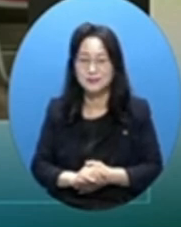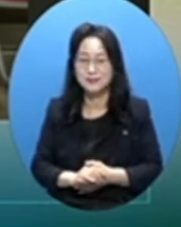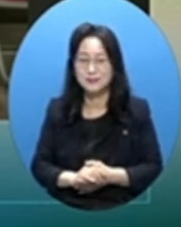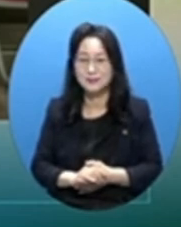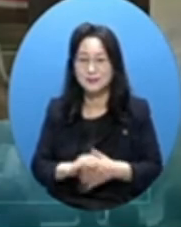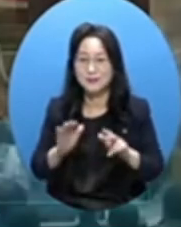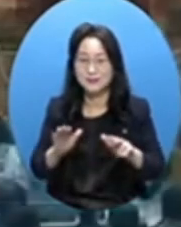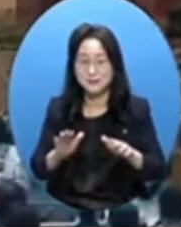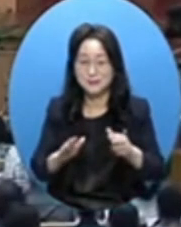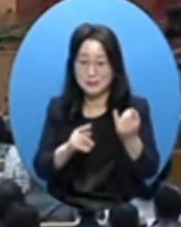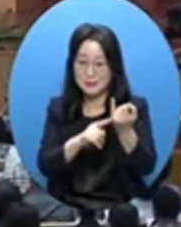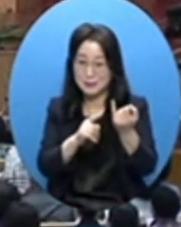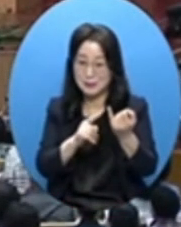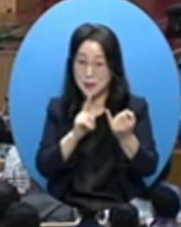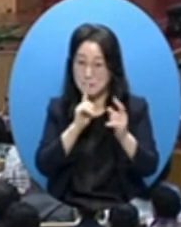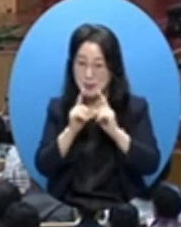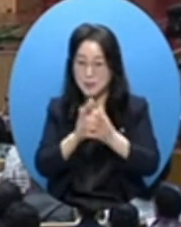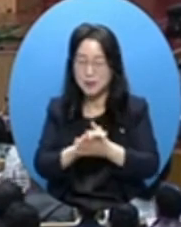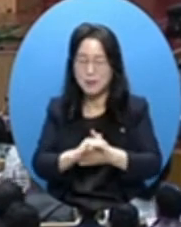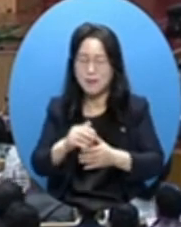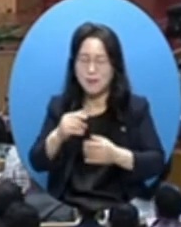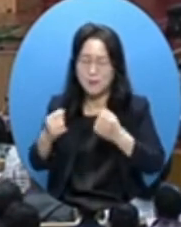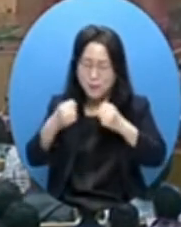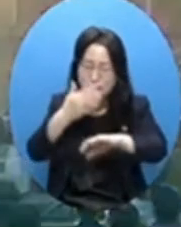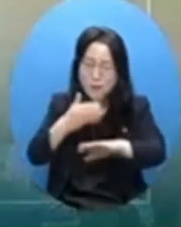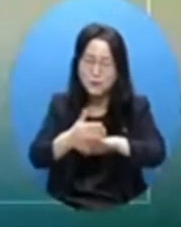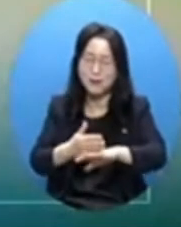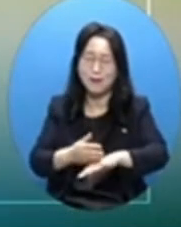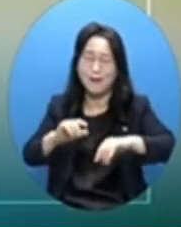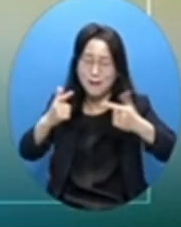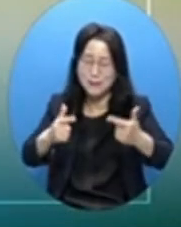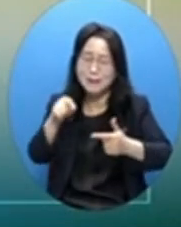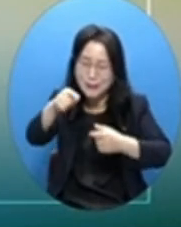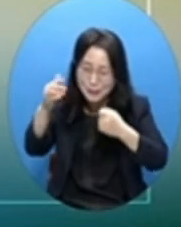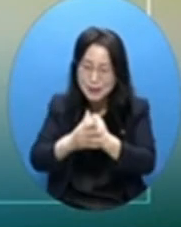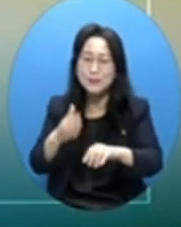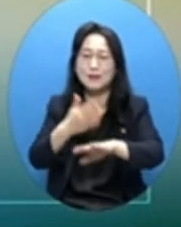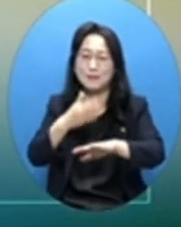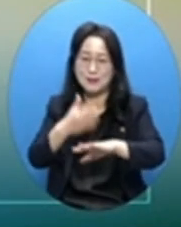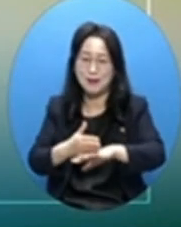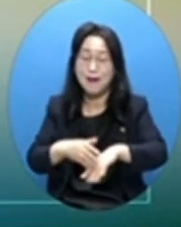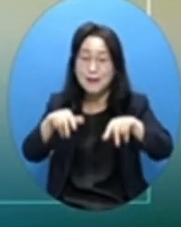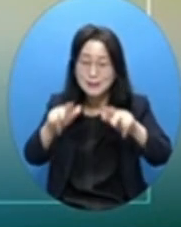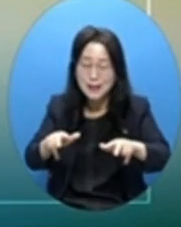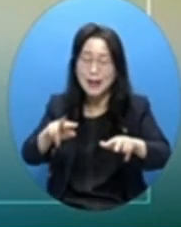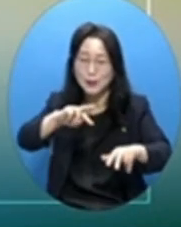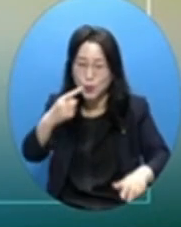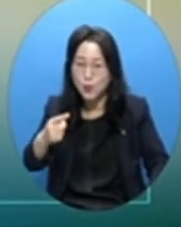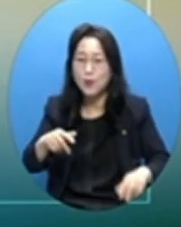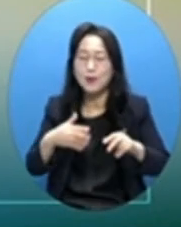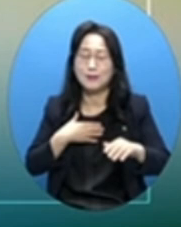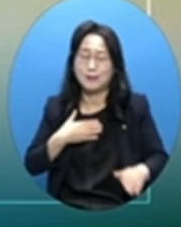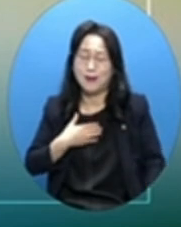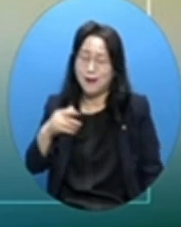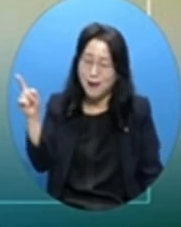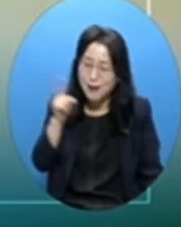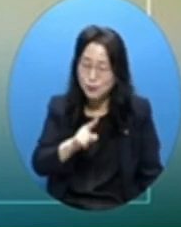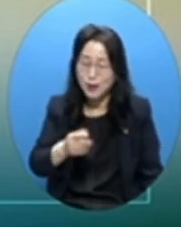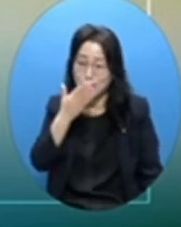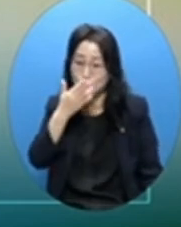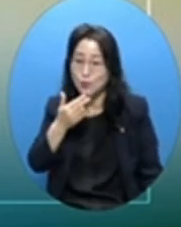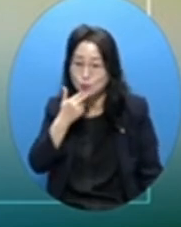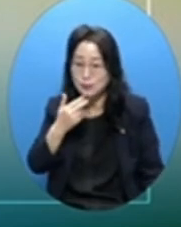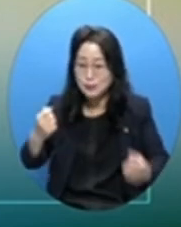이 책에서 이렇게 고백합니다 그래도 감사합니다 아니 그래서 감사합니다 이제라도 제가 아무것도 할 수 없는 무력한